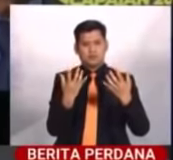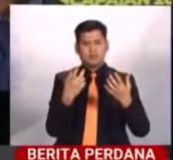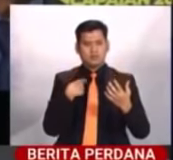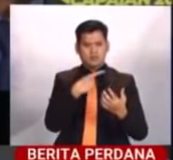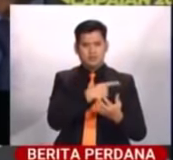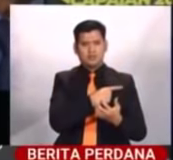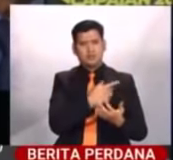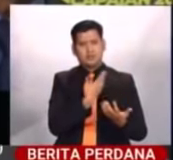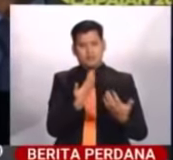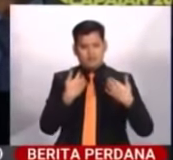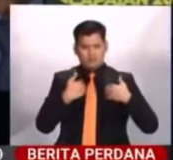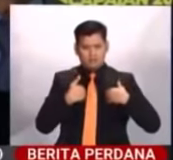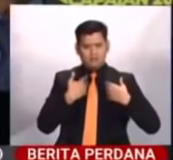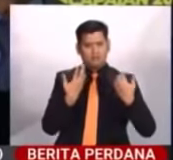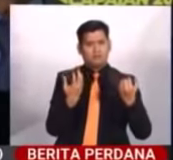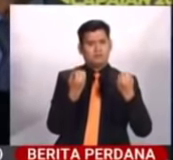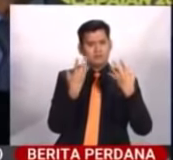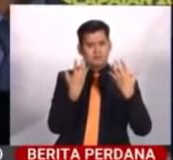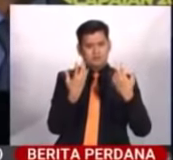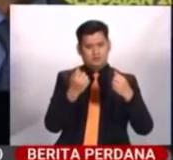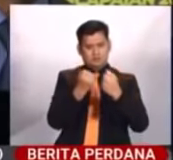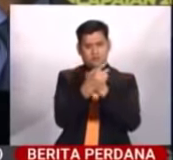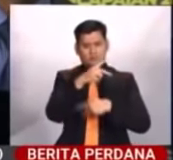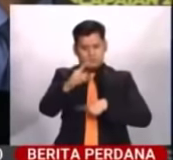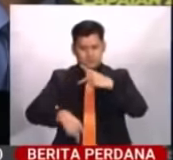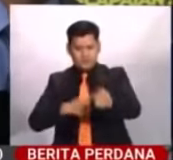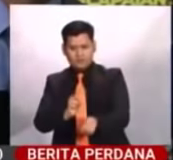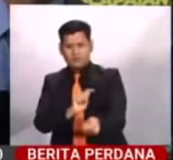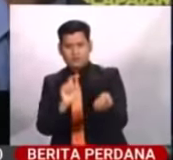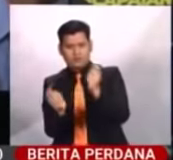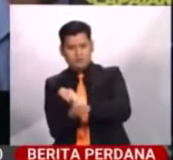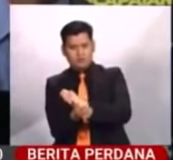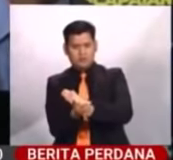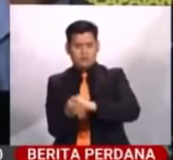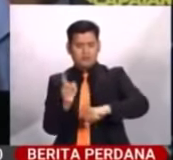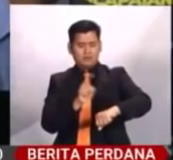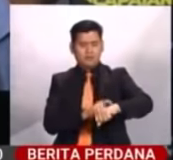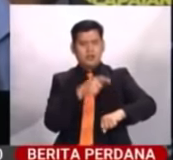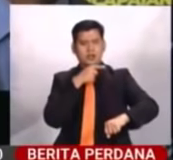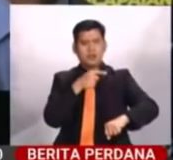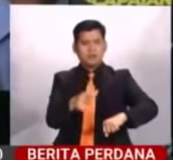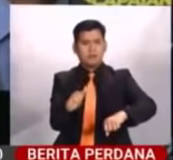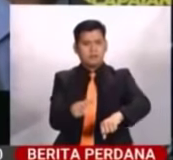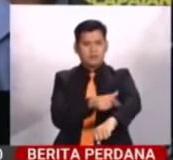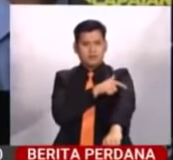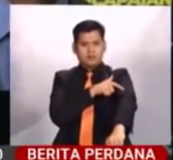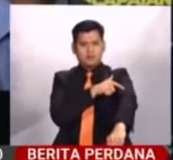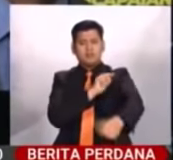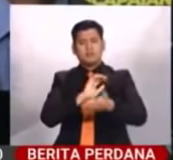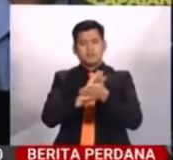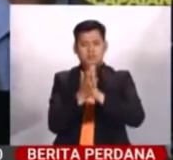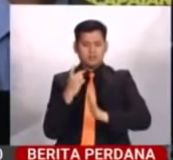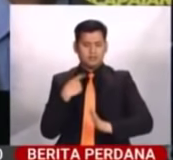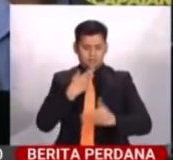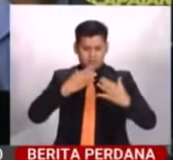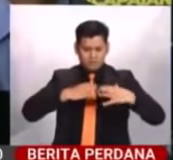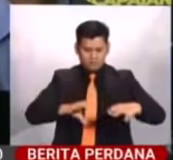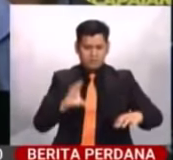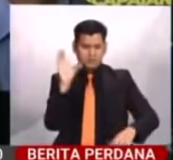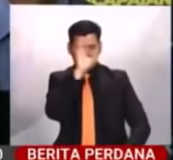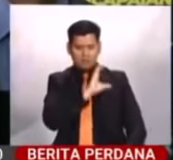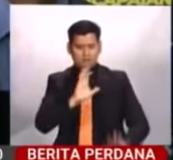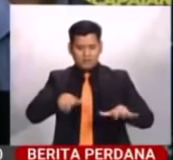secured di Stadium Bukit Jalil dan proses pertukarannya memakan masa yang agak panjang. So now we're trying our best to finalize